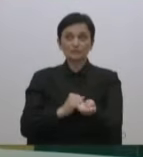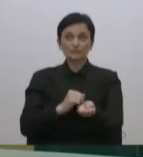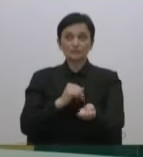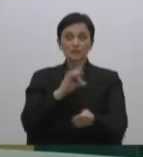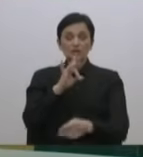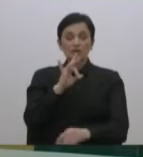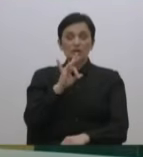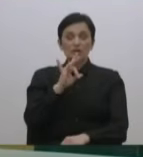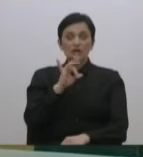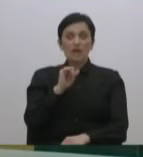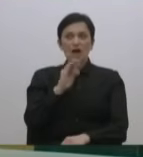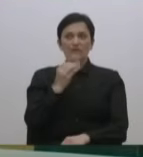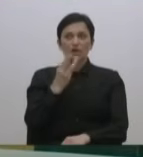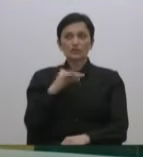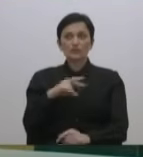Alexandra question.